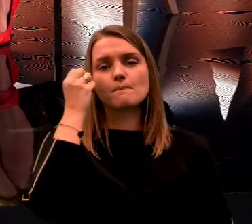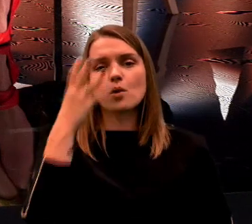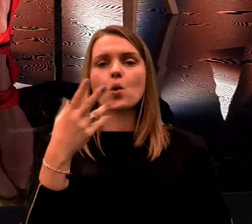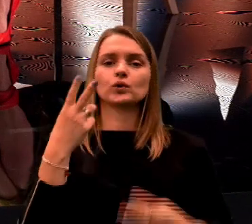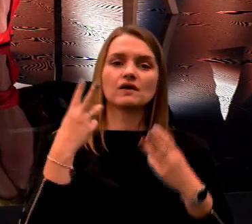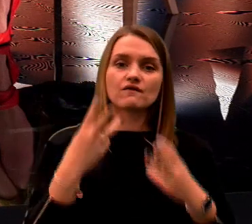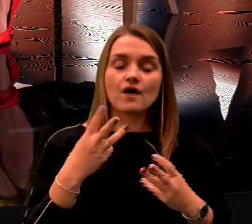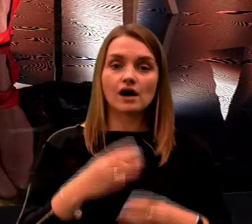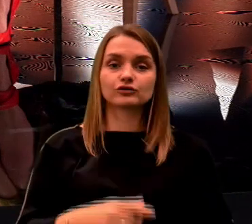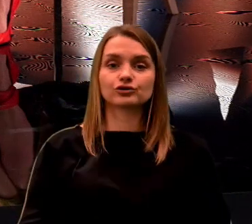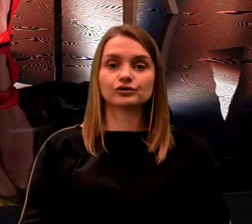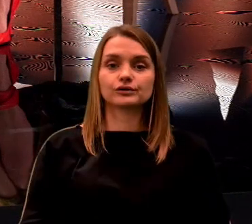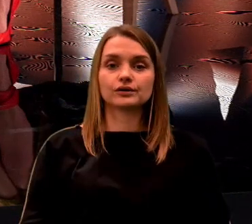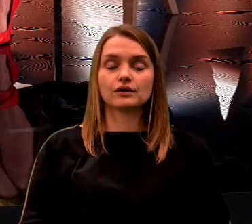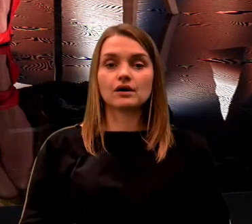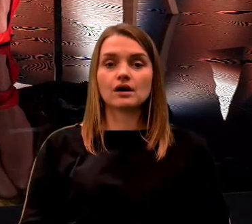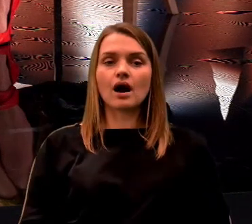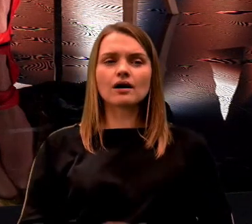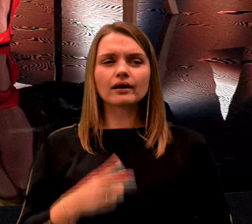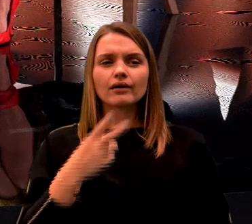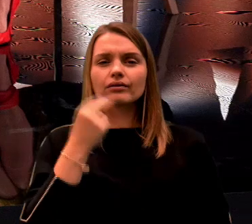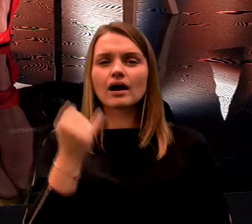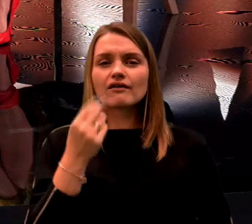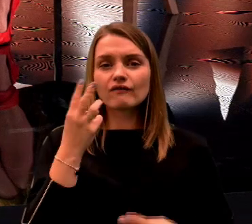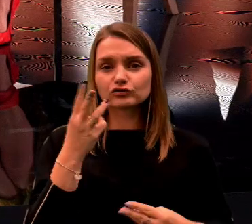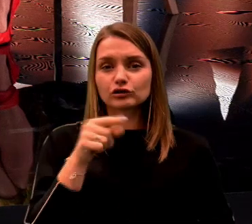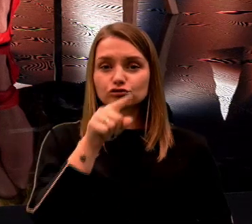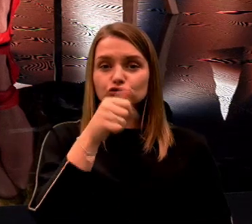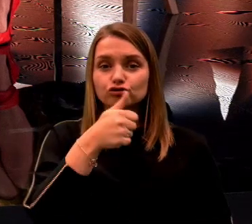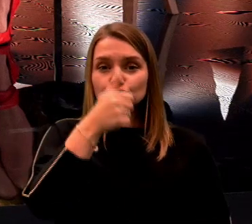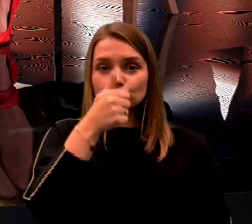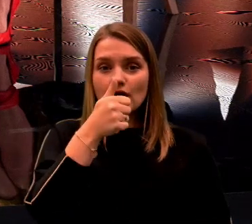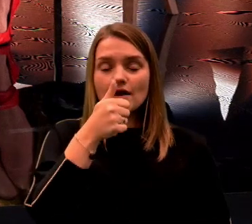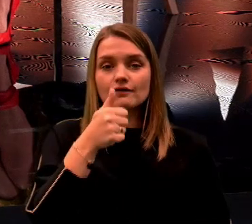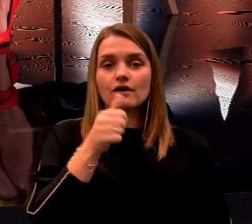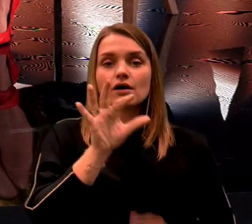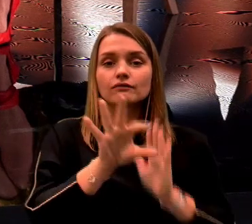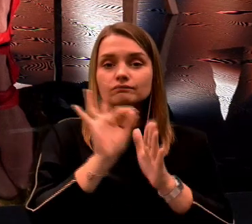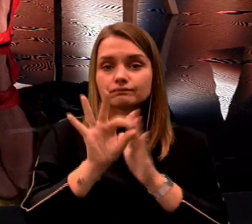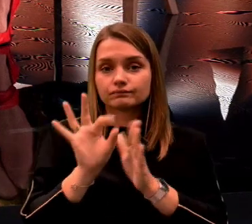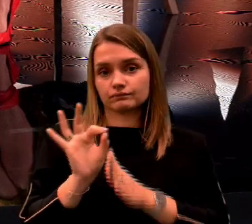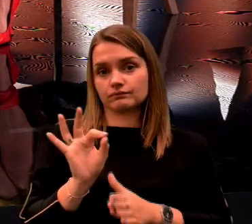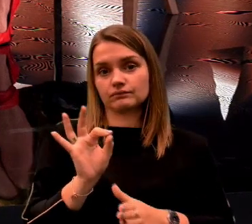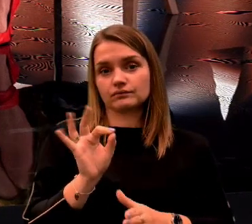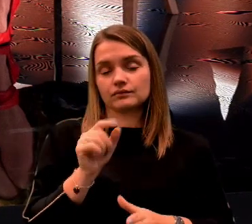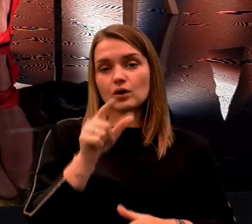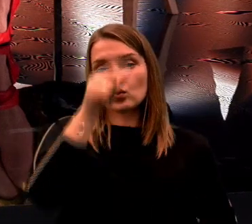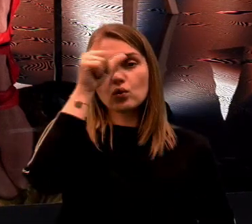ważny i co najważniejsze, ci szefowie dobierają sobie takich ludzi pod